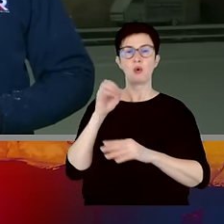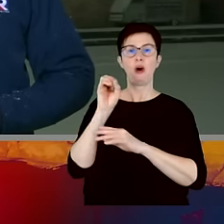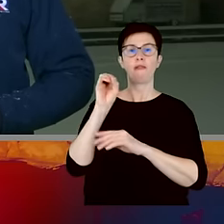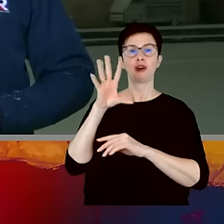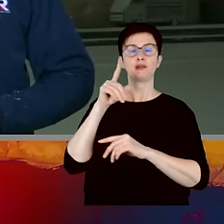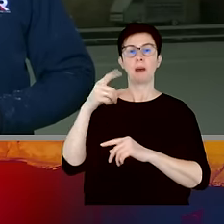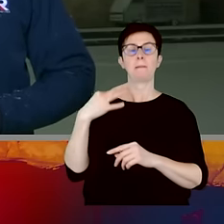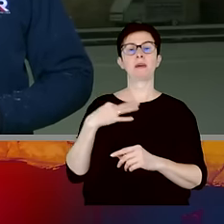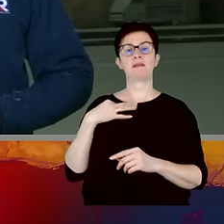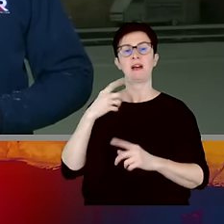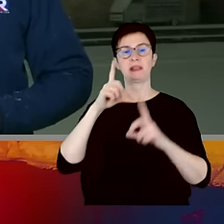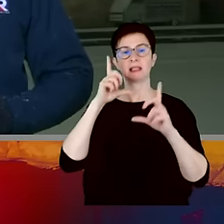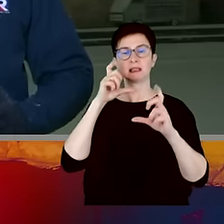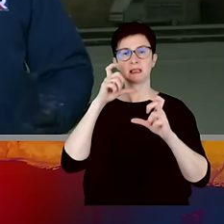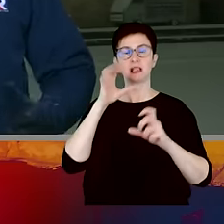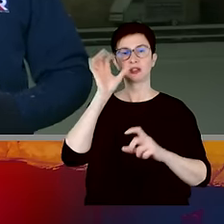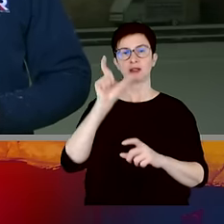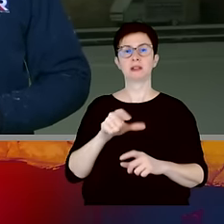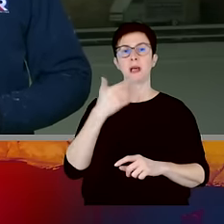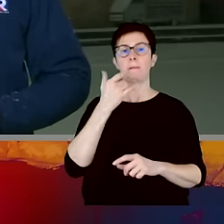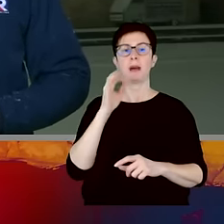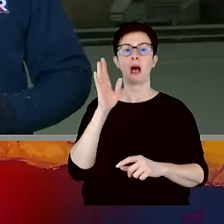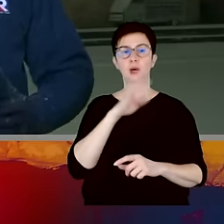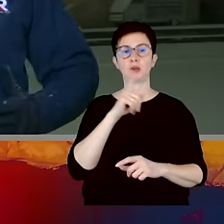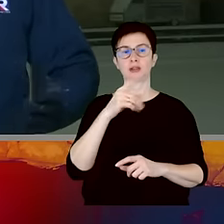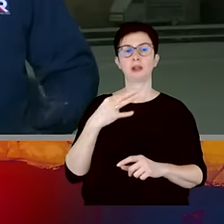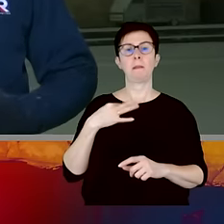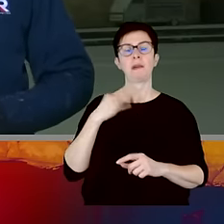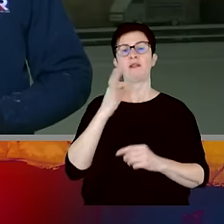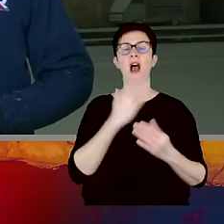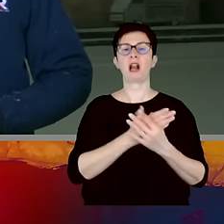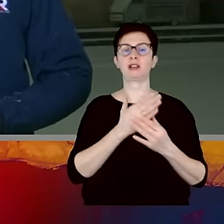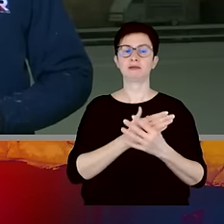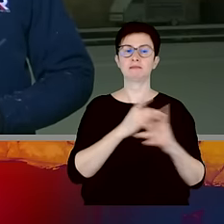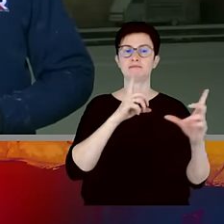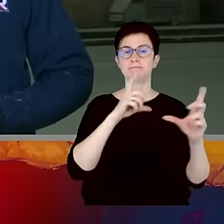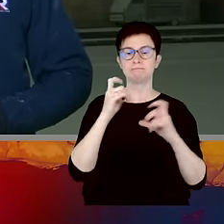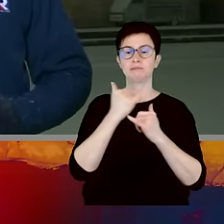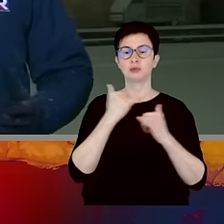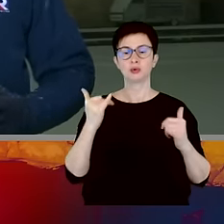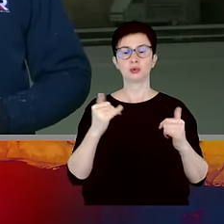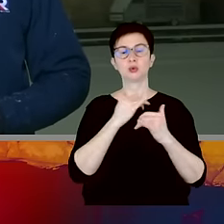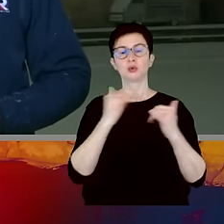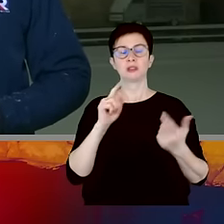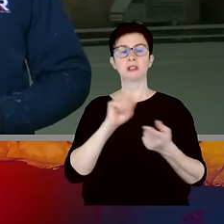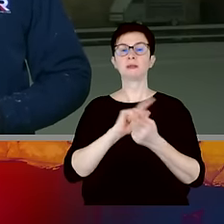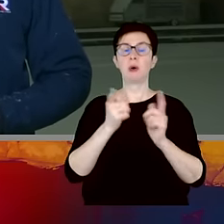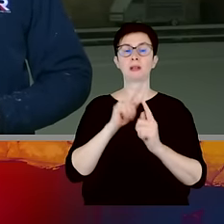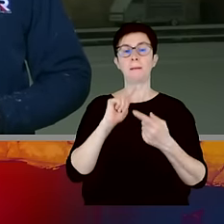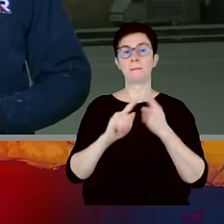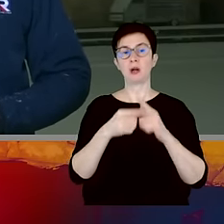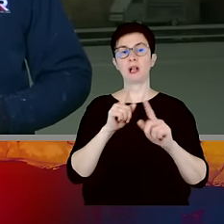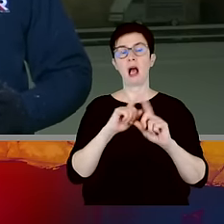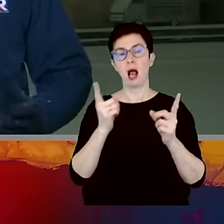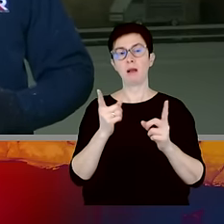zdjęcia Mariusza Kamińskiego z prywatnego archiwum, z różnych spotkań politycznych, czy po prostu z